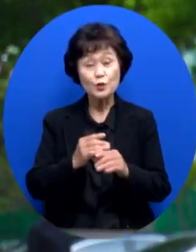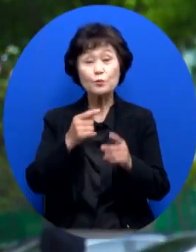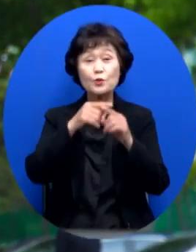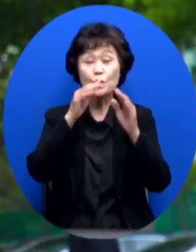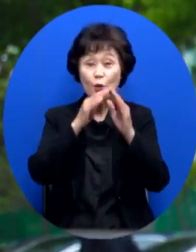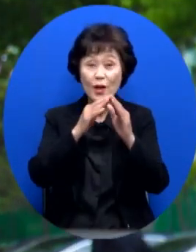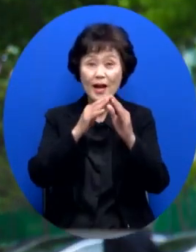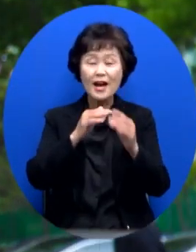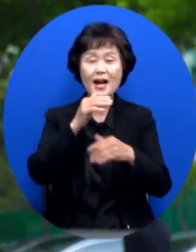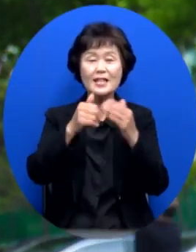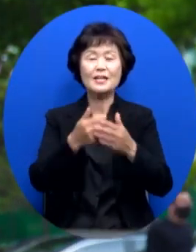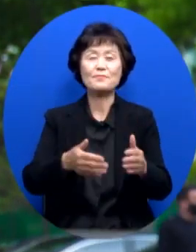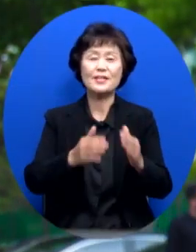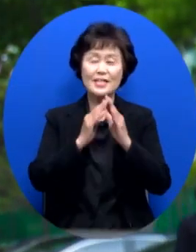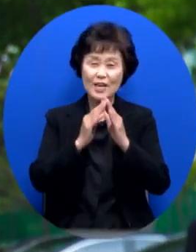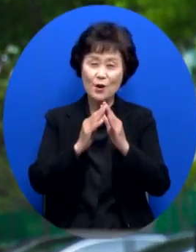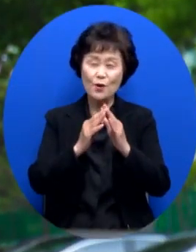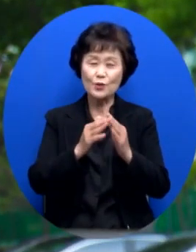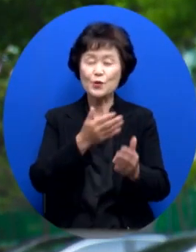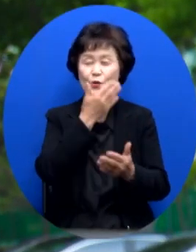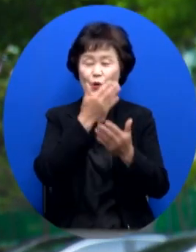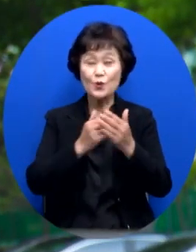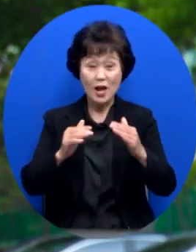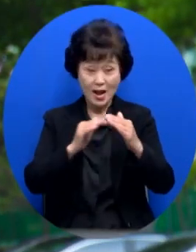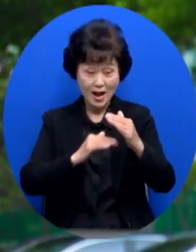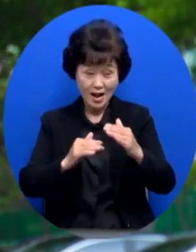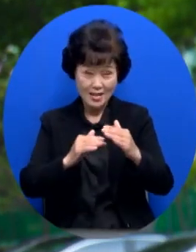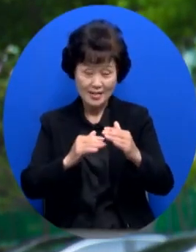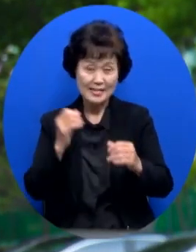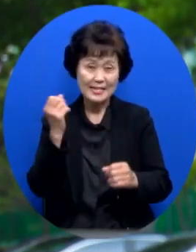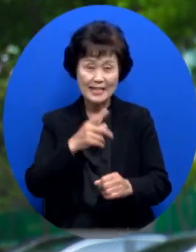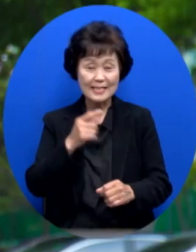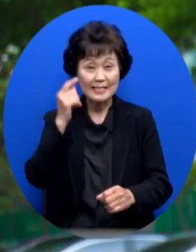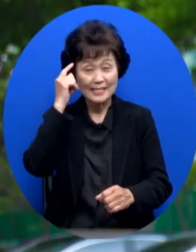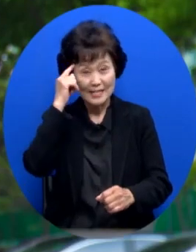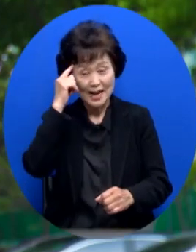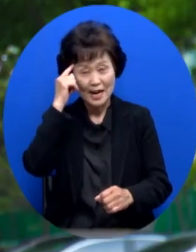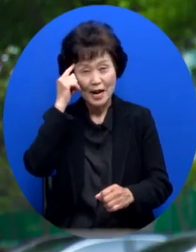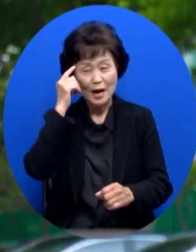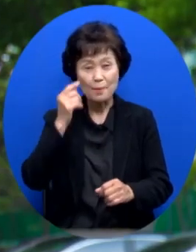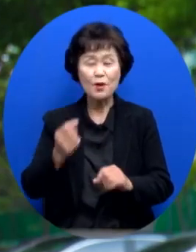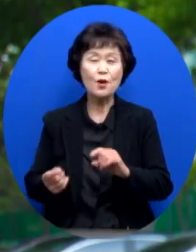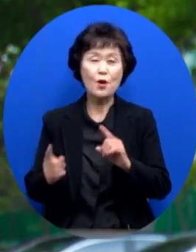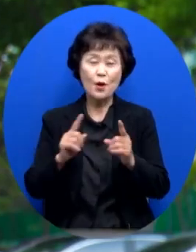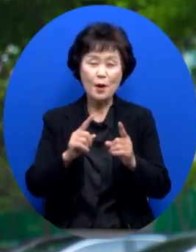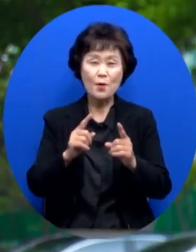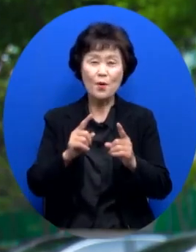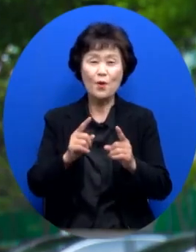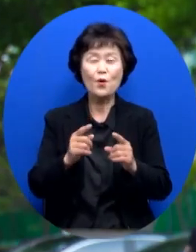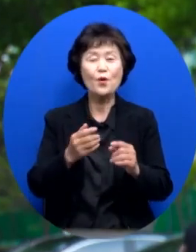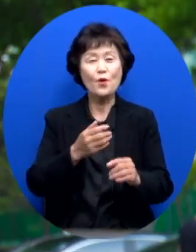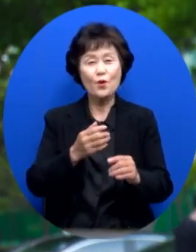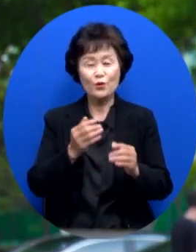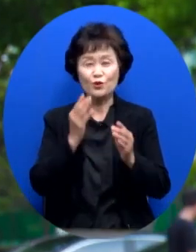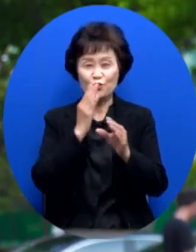하나님이 세우신 가족의 소중함을 돌아보며 성도들의 예배와 신앙을 회복시켜 나가고 있습니다. CTS 뉴스 손희연입니다.